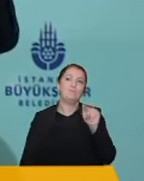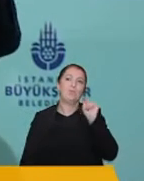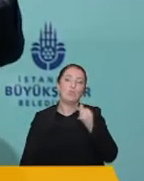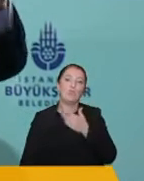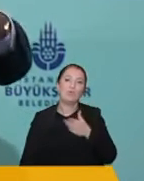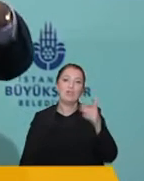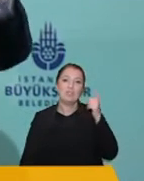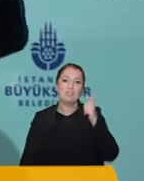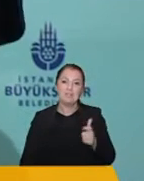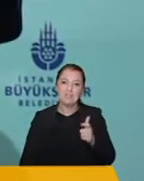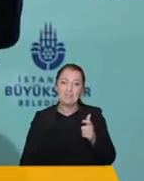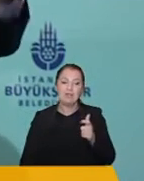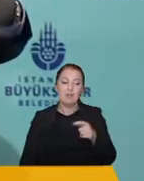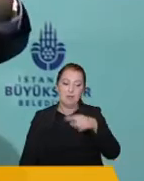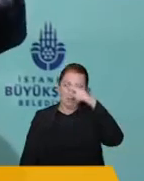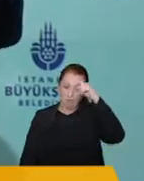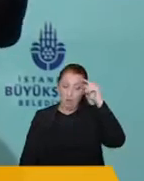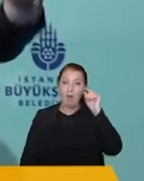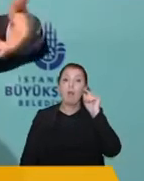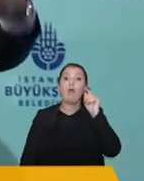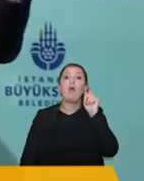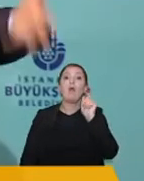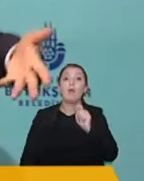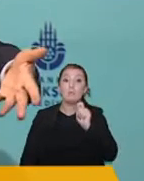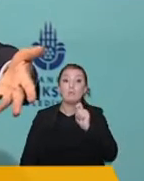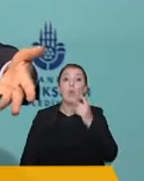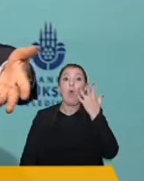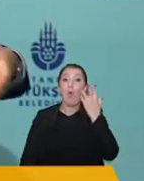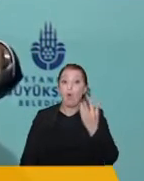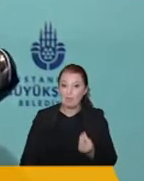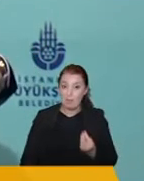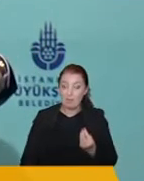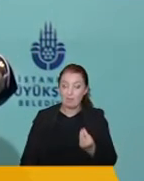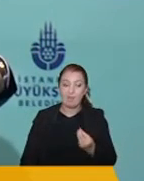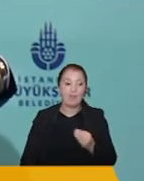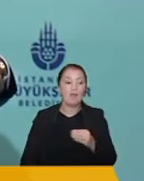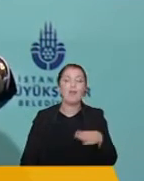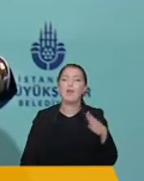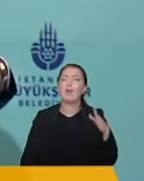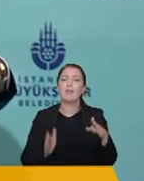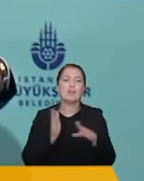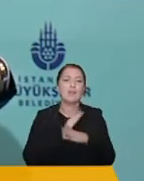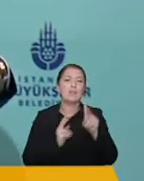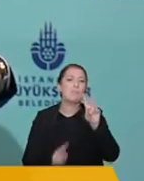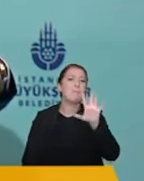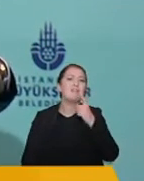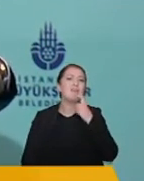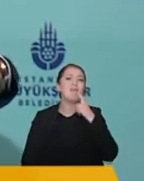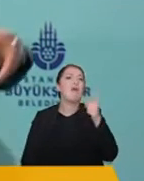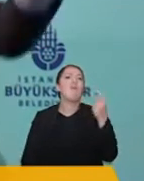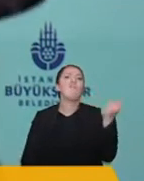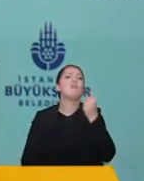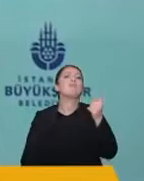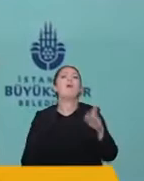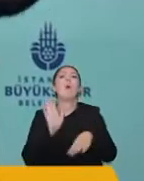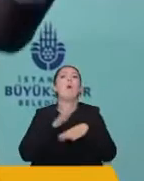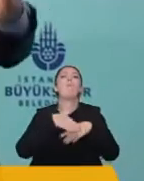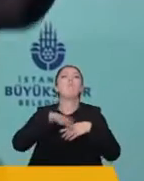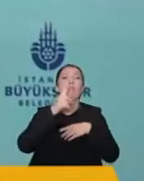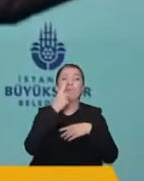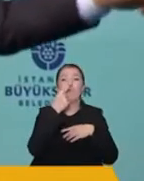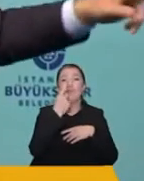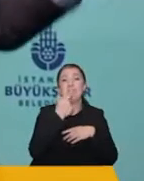büyük şehir imkanlarıyla yapılabilecek durumda olsaydı, neden 25 yıldan beri yapmadınız da